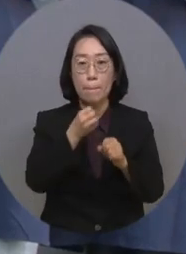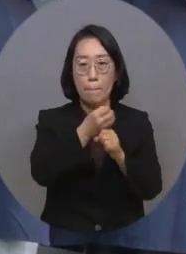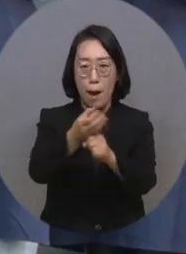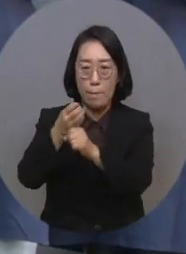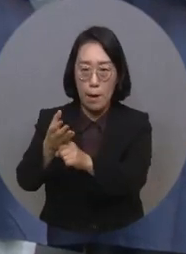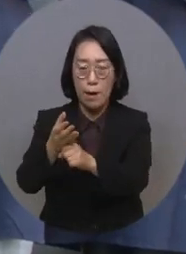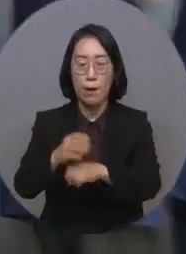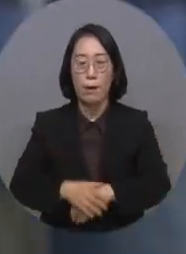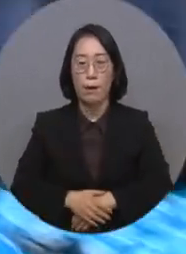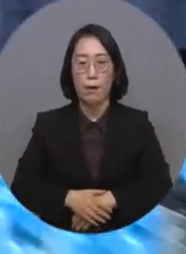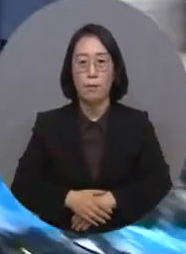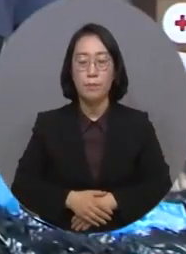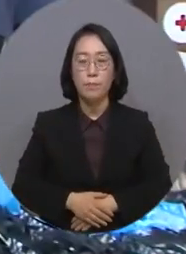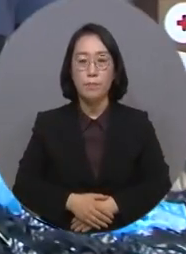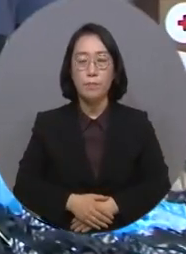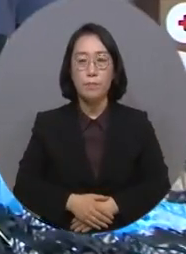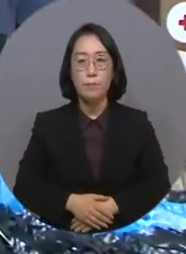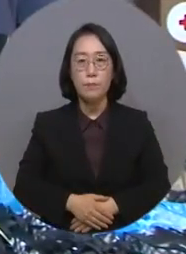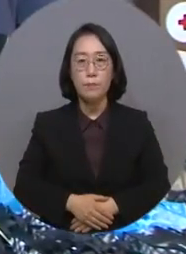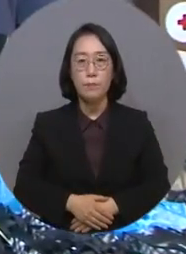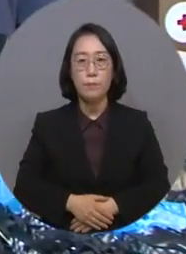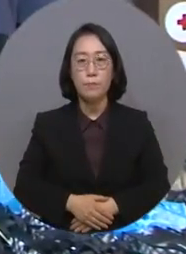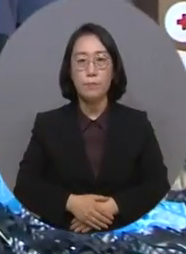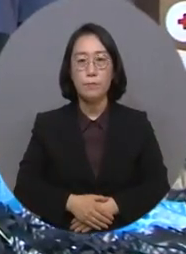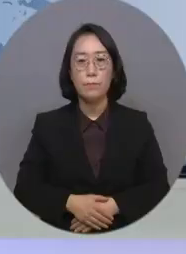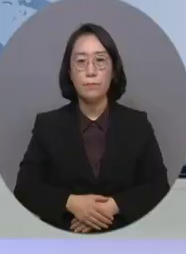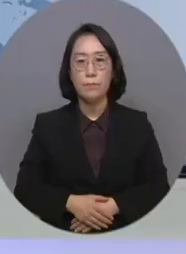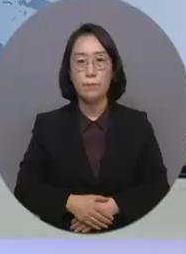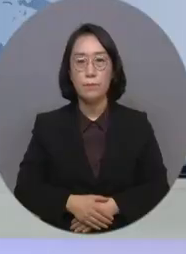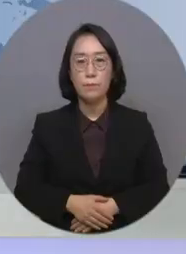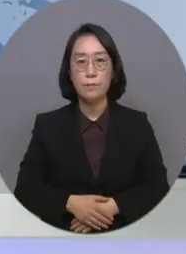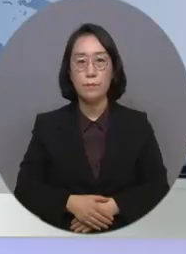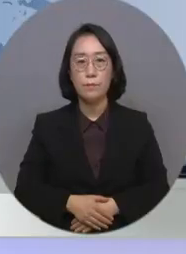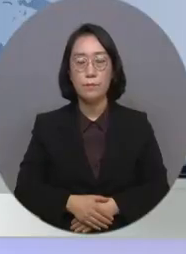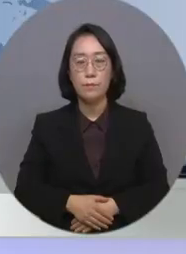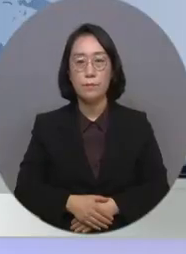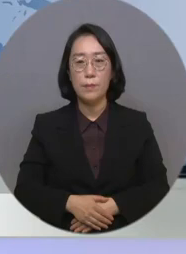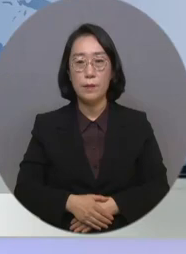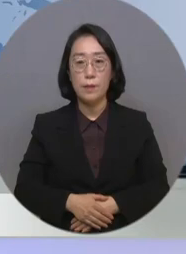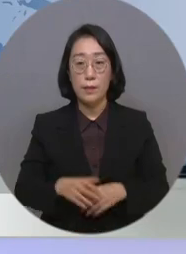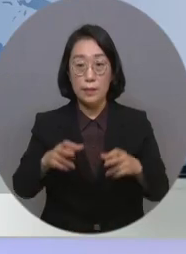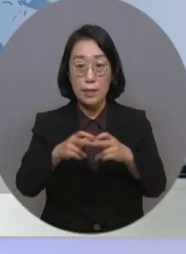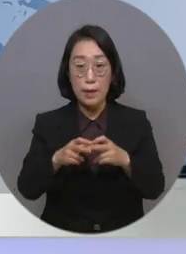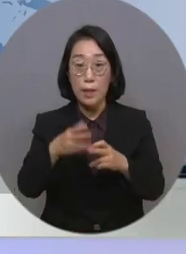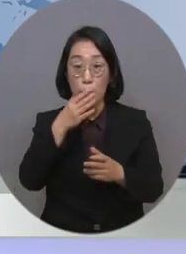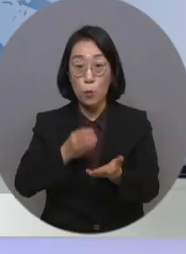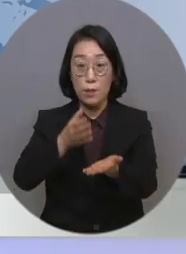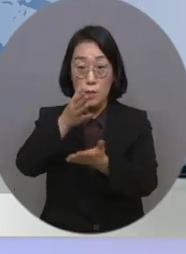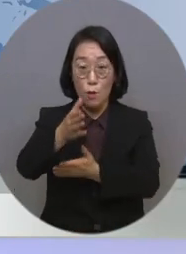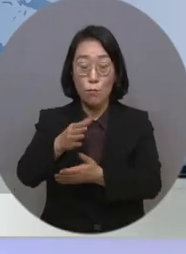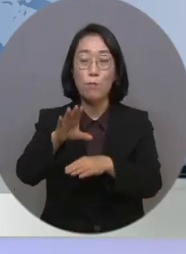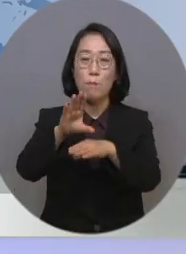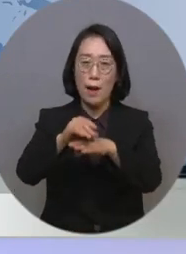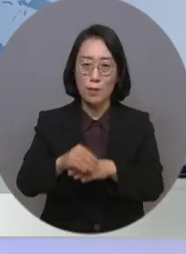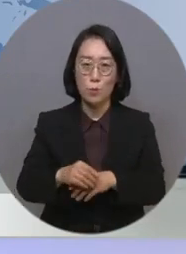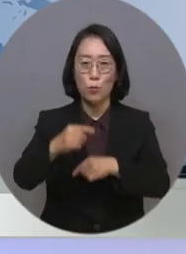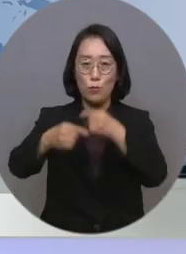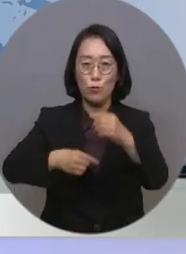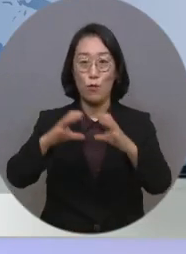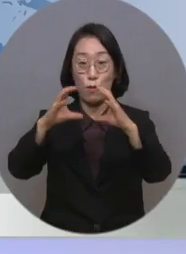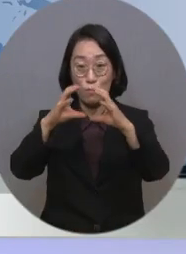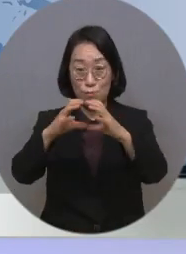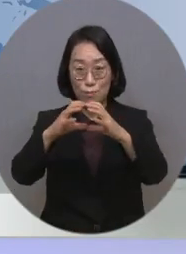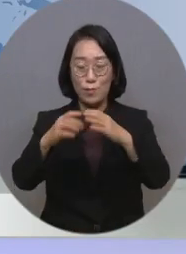예정입니다. 복지TV 뉴스 황병영입니다. 유일한 장애인 복지 전문 방송으로 100% 수어